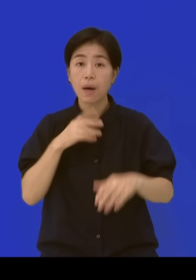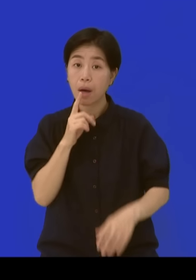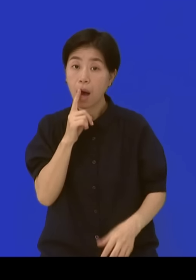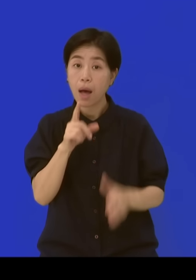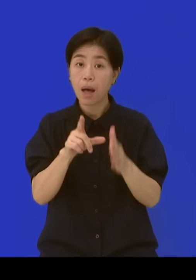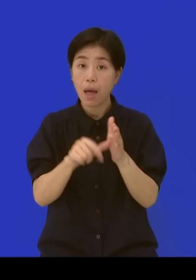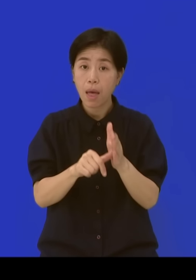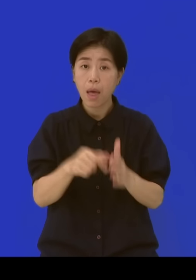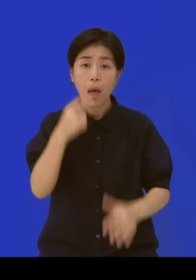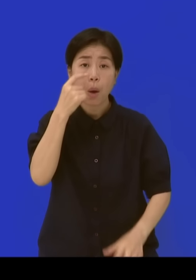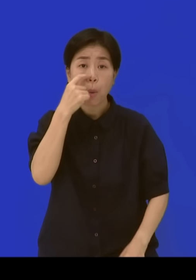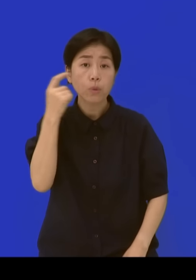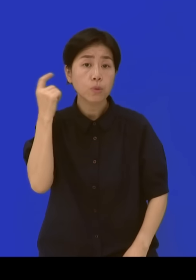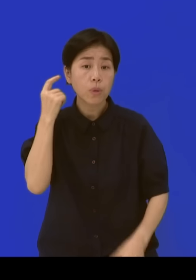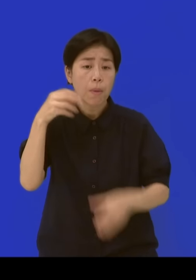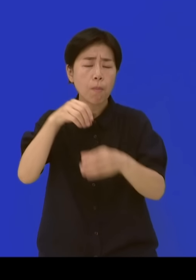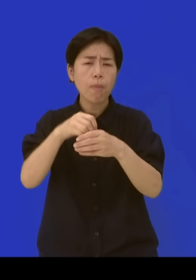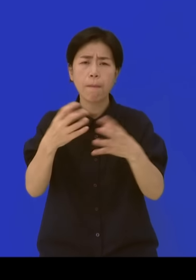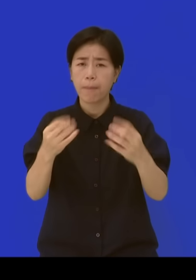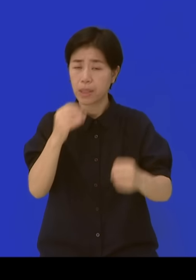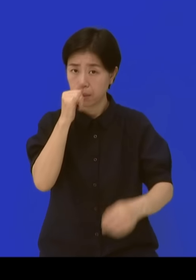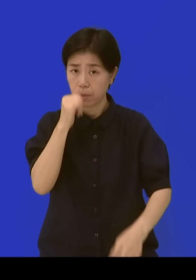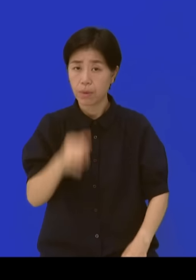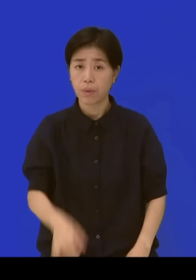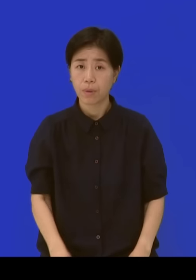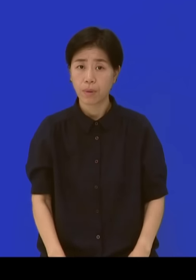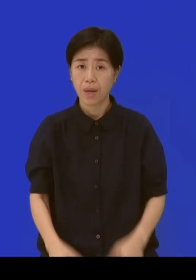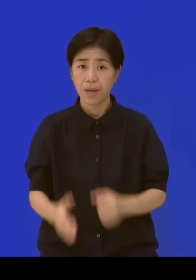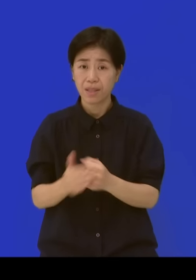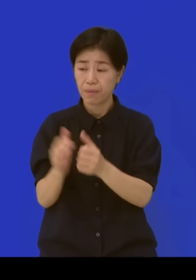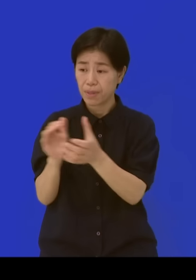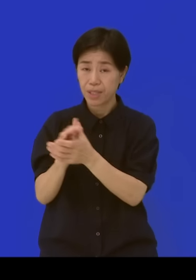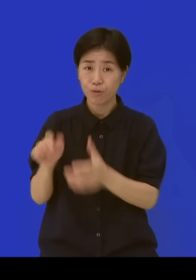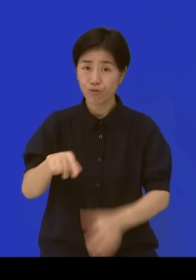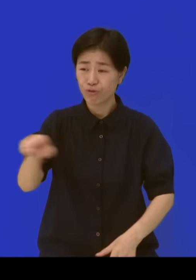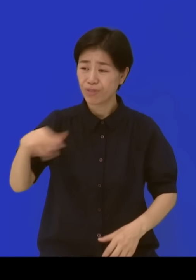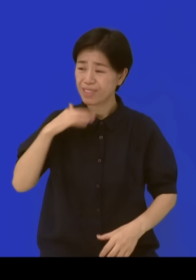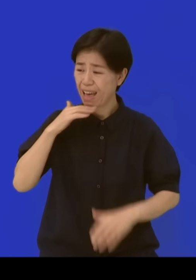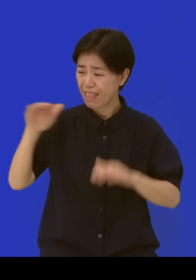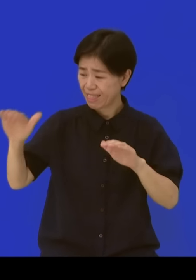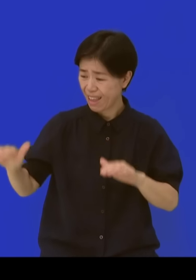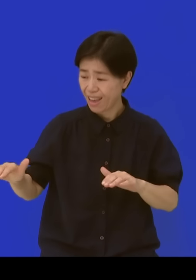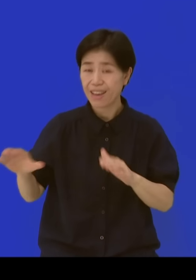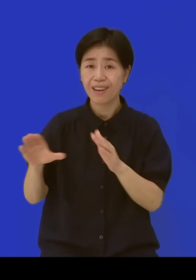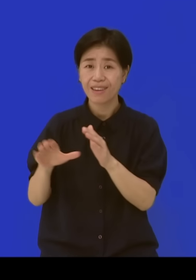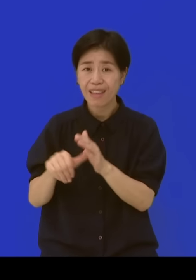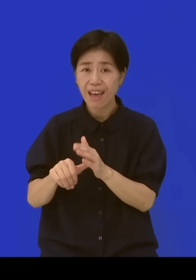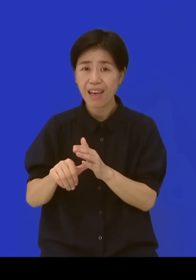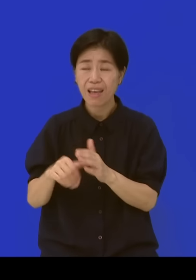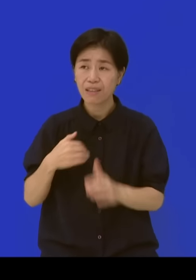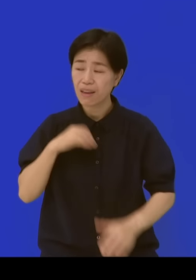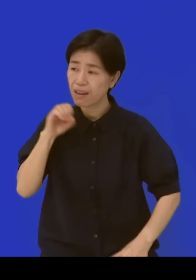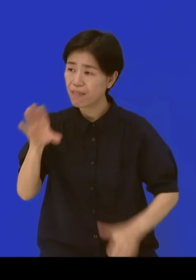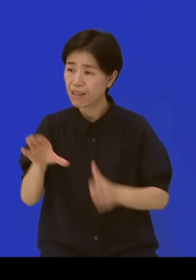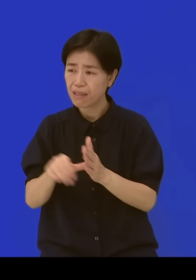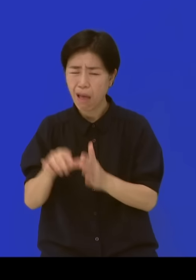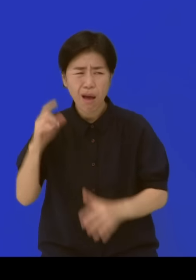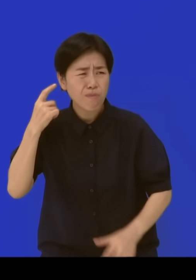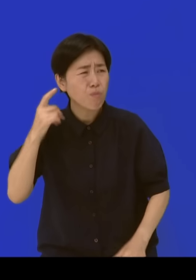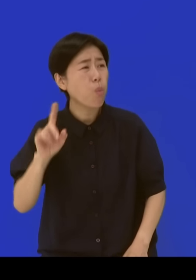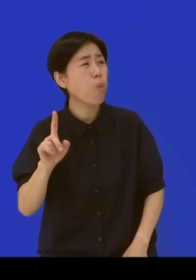네. 제 발음을 친구들이 왜 어린애들은 좀 놀리기도 하고 그러니까요. 그러잖아요. 예, 예. 네, 그런 걸 잘 못 알아듣고 그래서